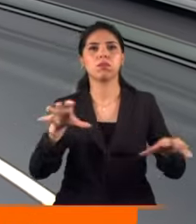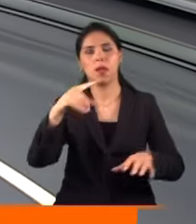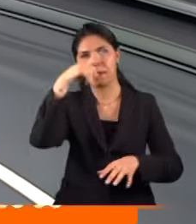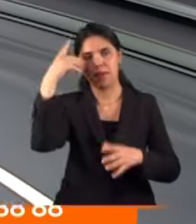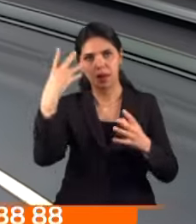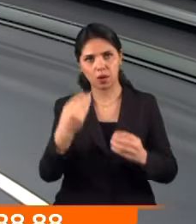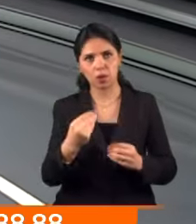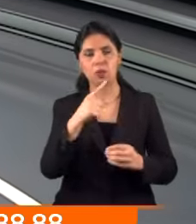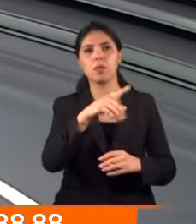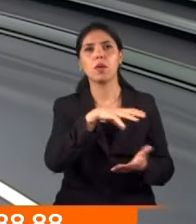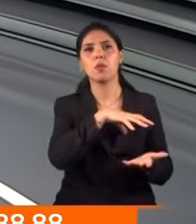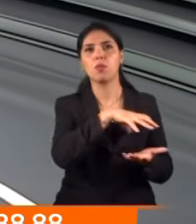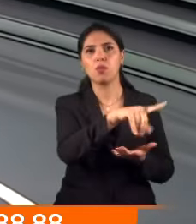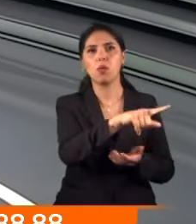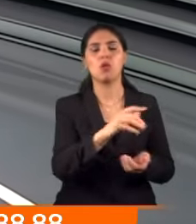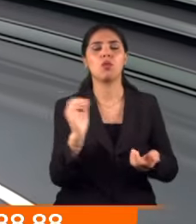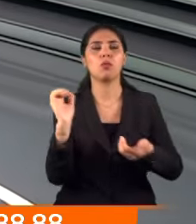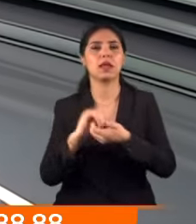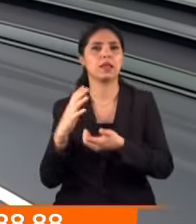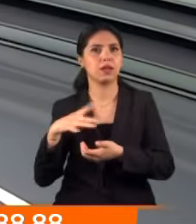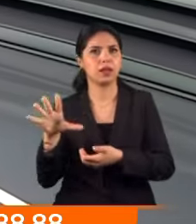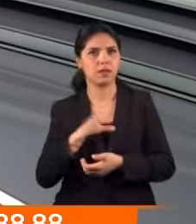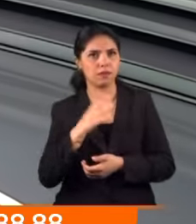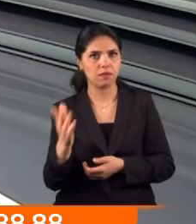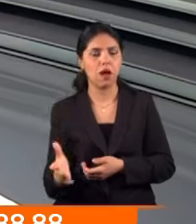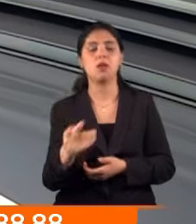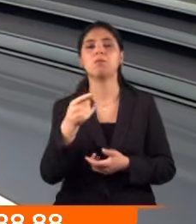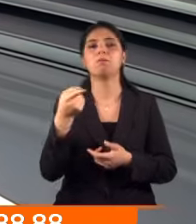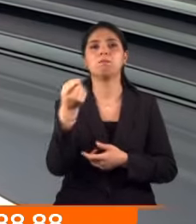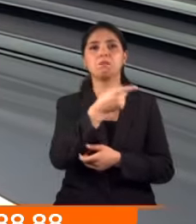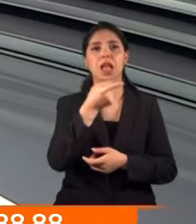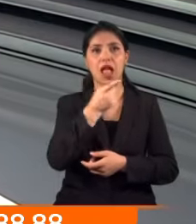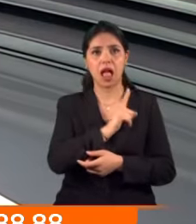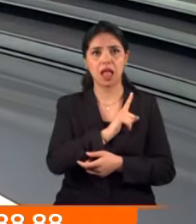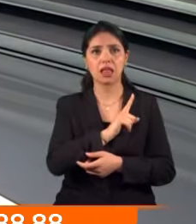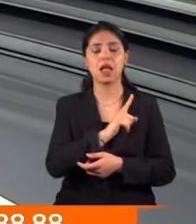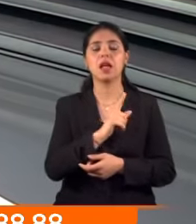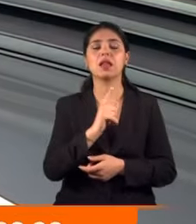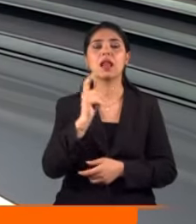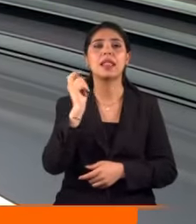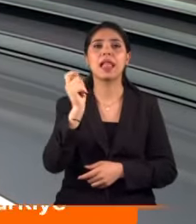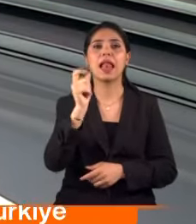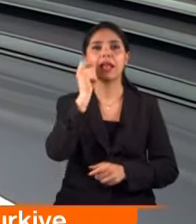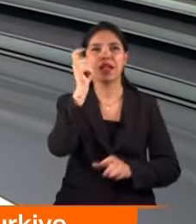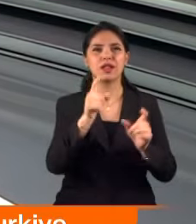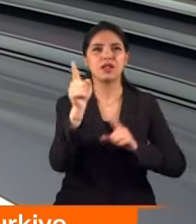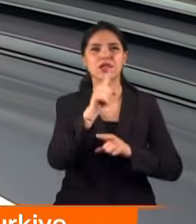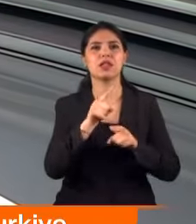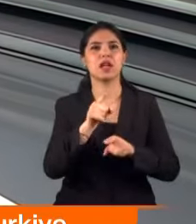Müstakilciler, diğer yanda ittifakçılar var. Delegeler de adayların yakın markajında. İşte partideki son